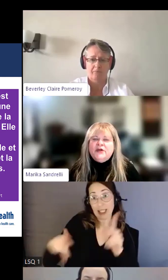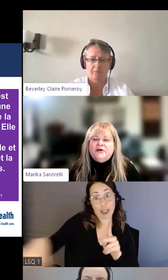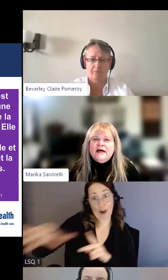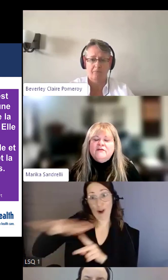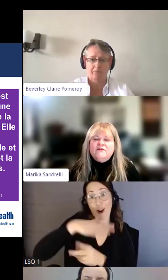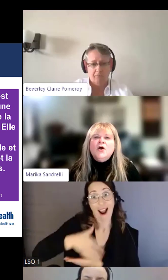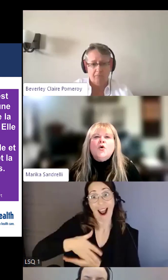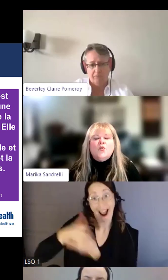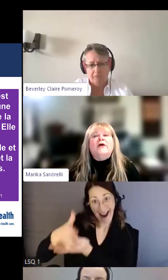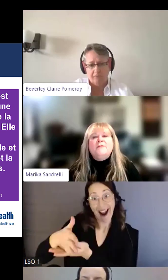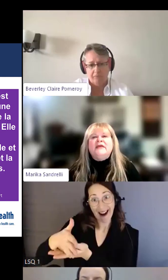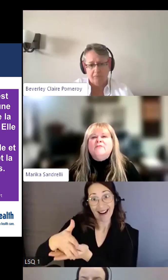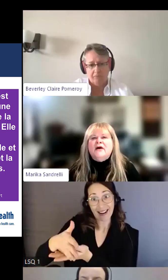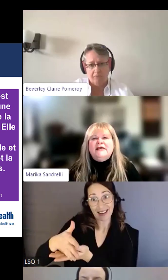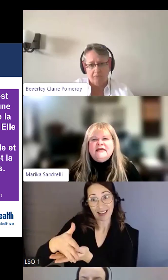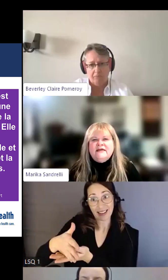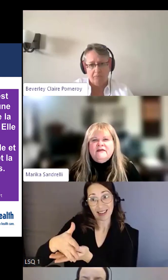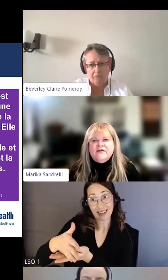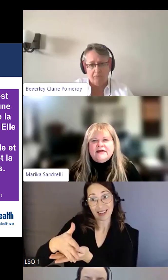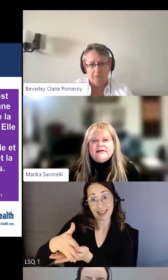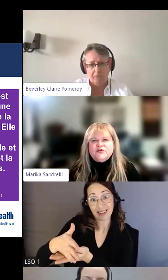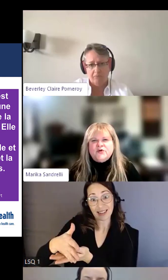de pouvoir